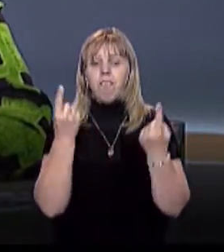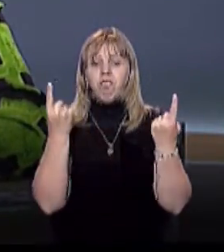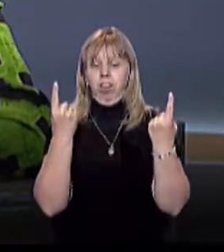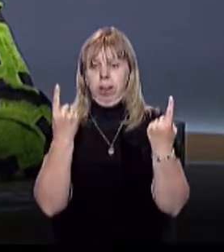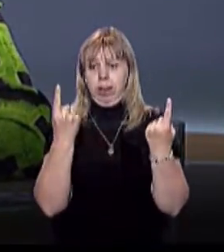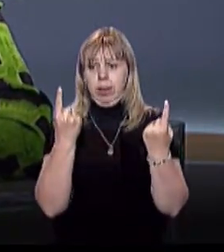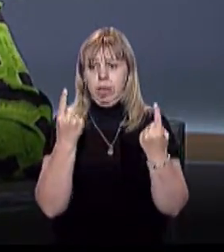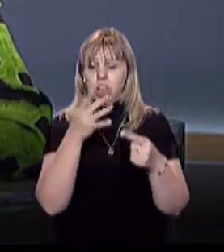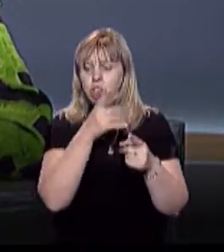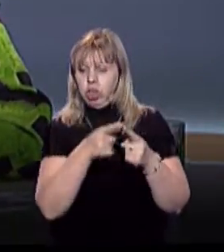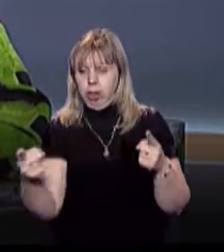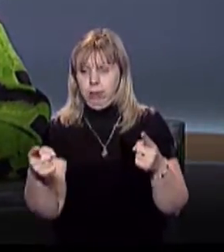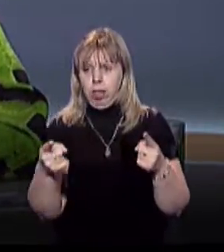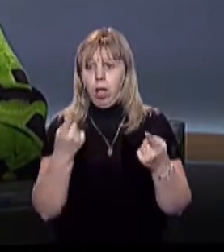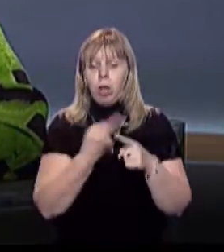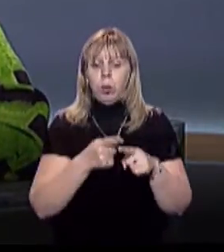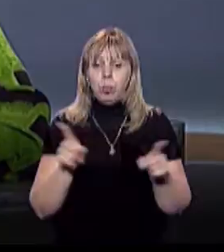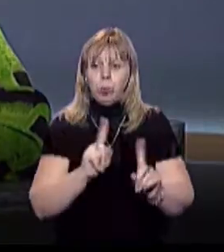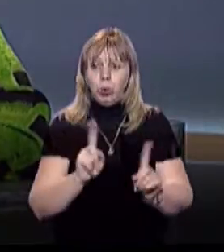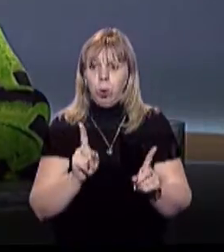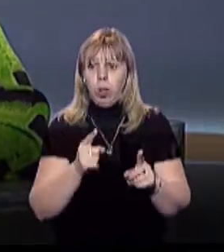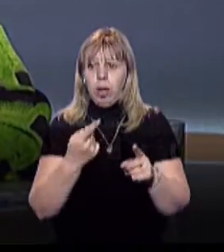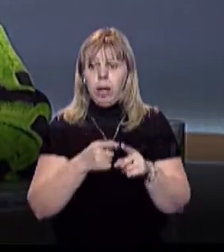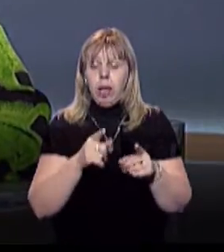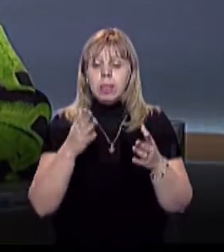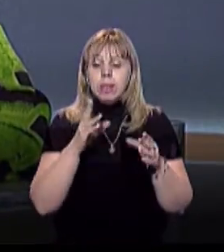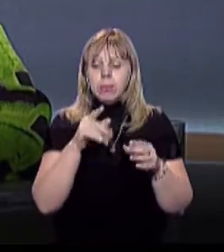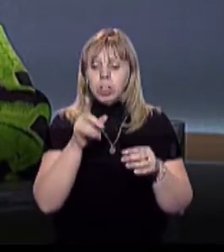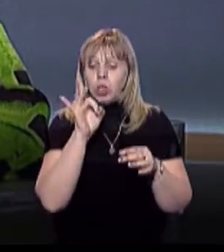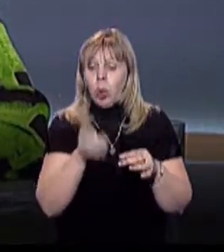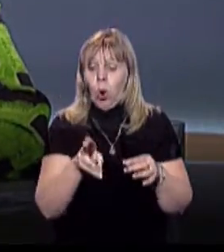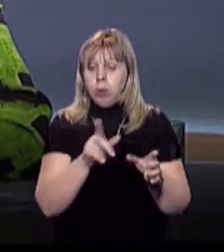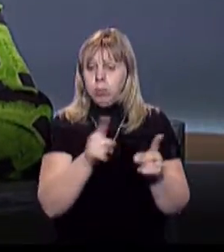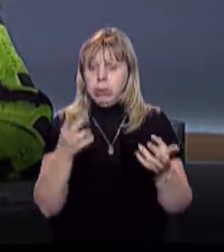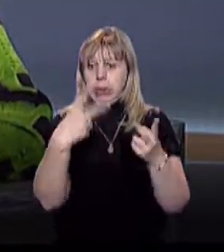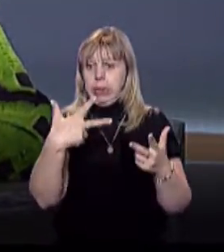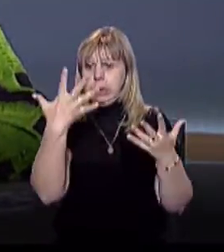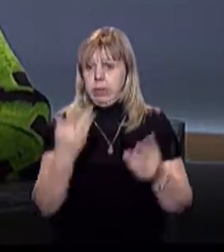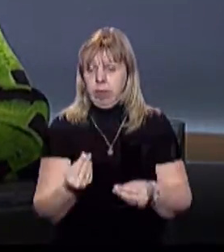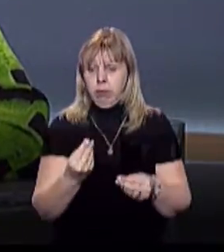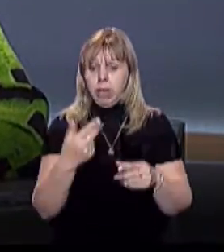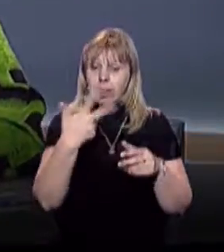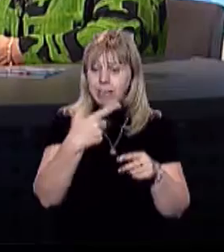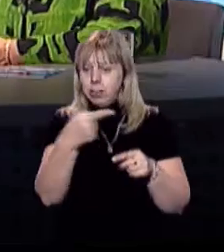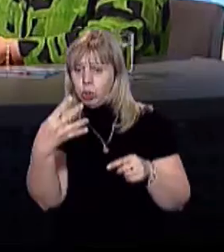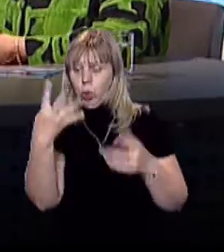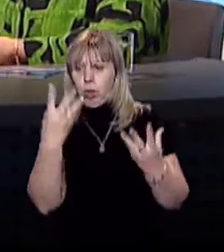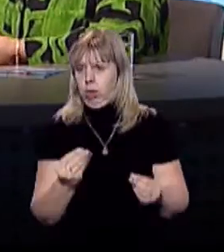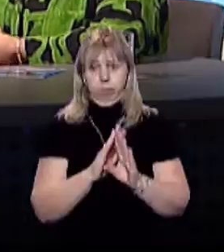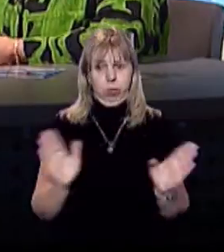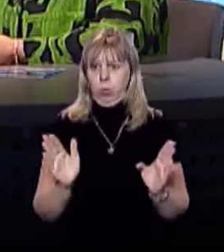великий час. Тому що термін придатності крові 30 діб, від 30 до 40 діб.